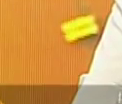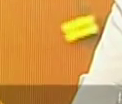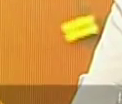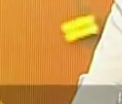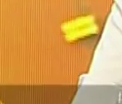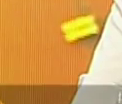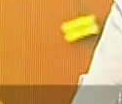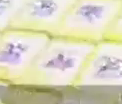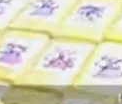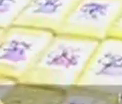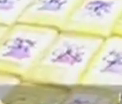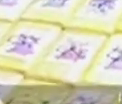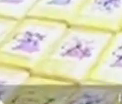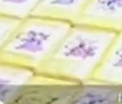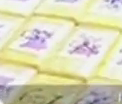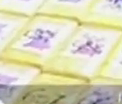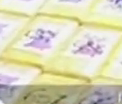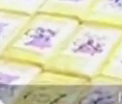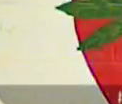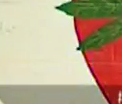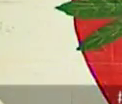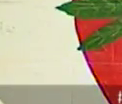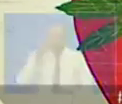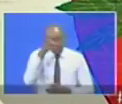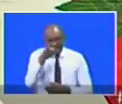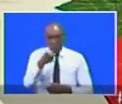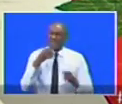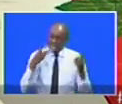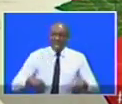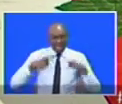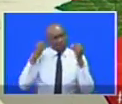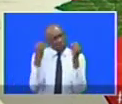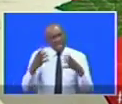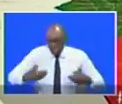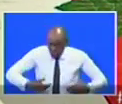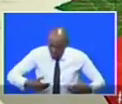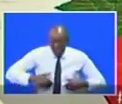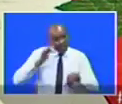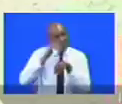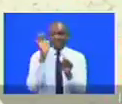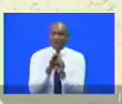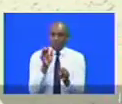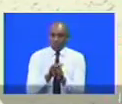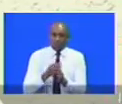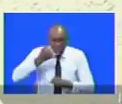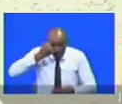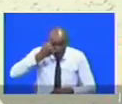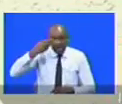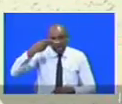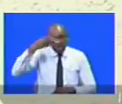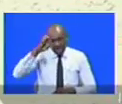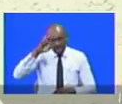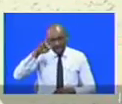Nairobi. Za kulevya aina ya heroine zimetikisa maisha ya vijana wengi hapa nchini. Na huku